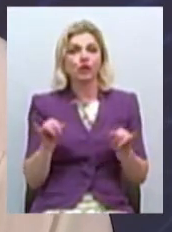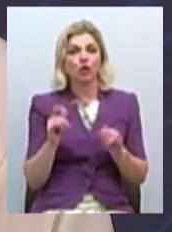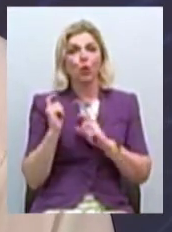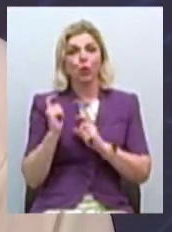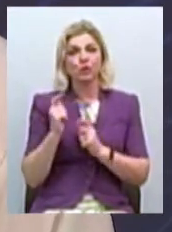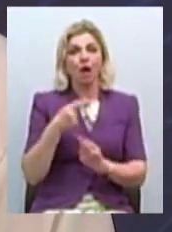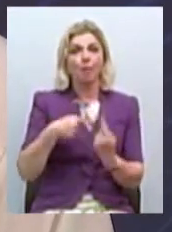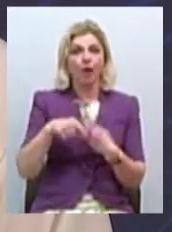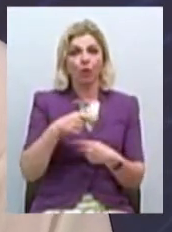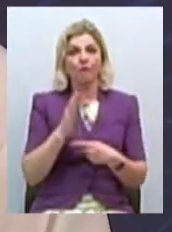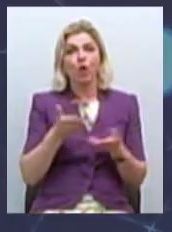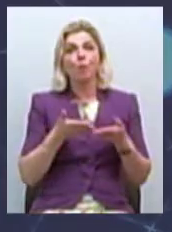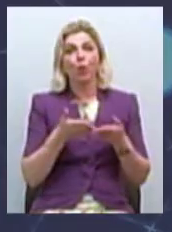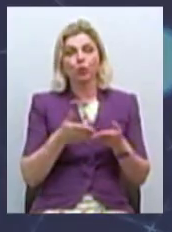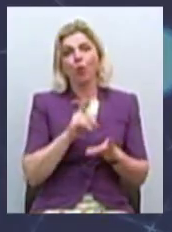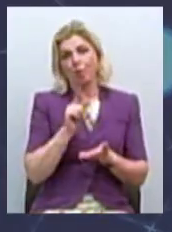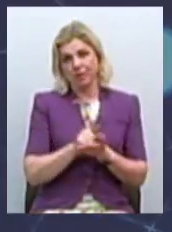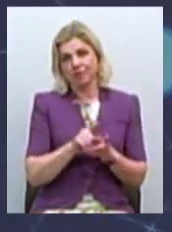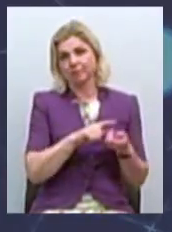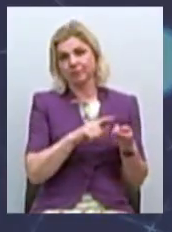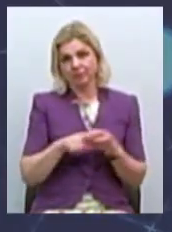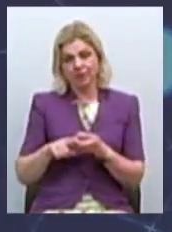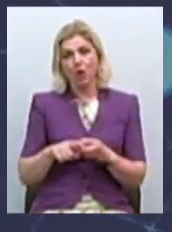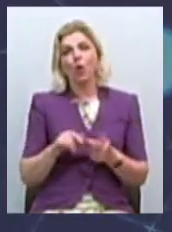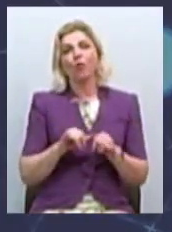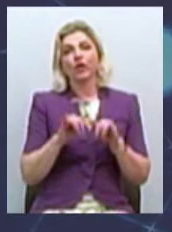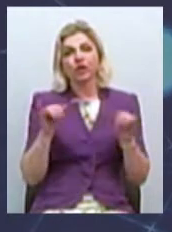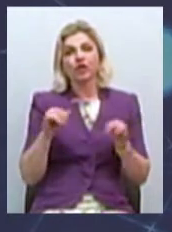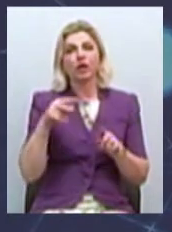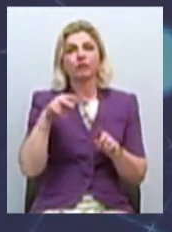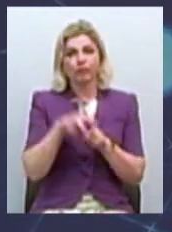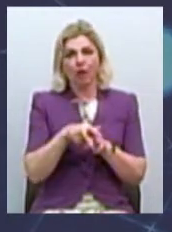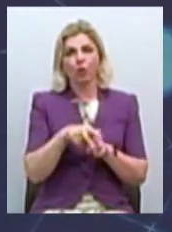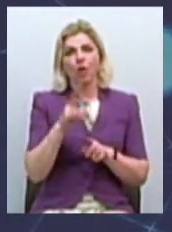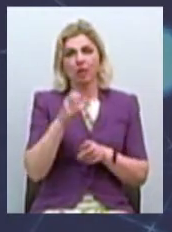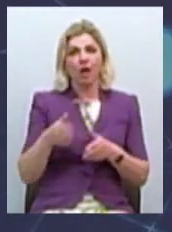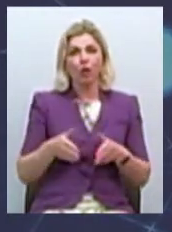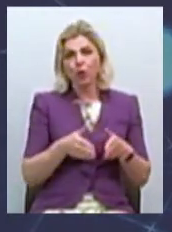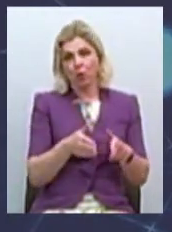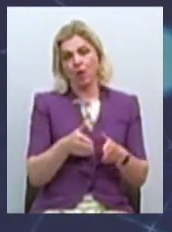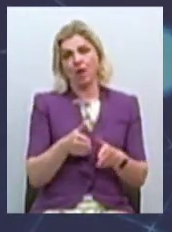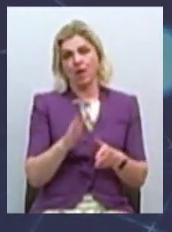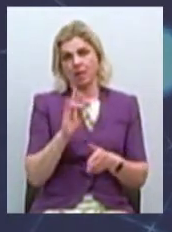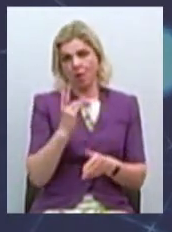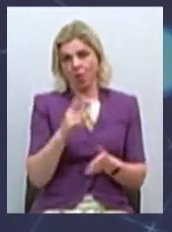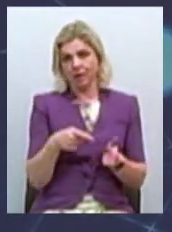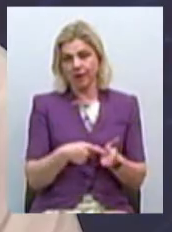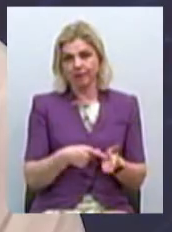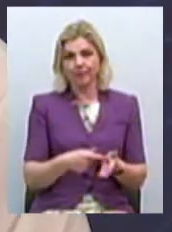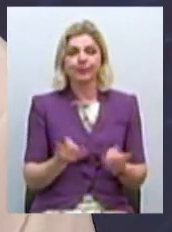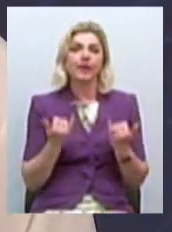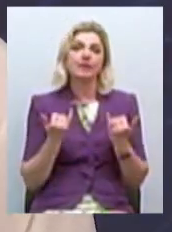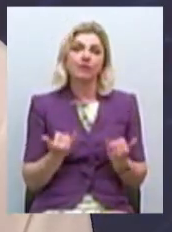грузооборотов в порту неизбежно приведет к увеличению нагрузки техногенной на дороге города Николаева. Сегодня